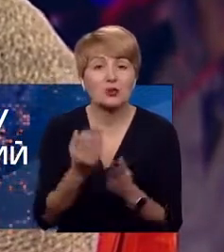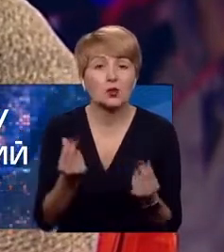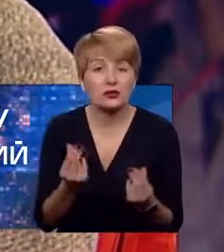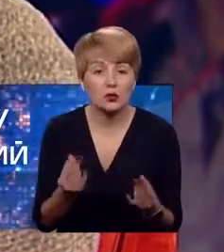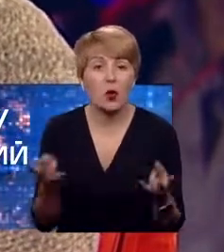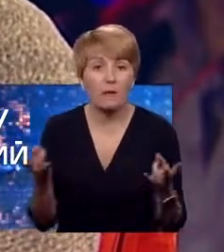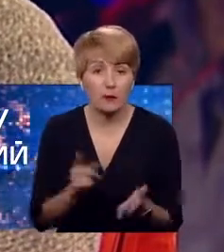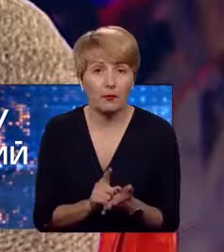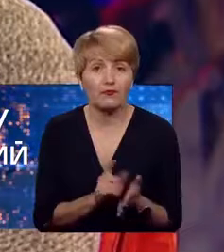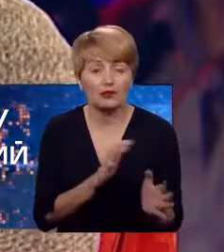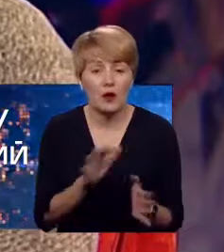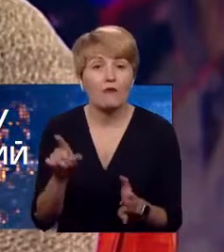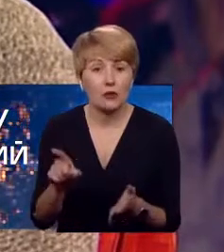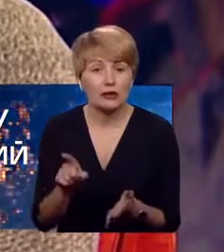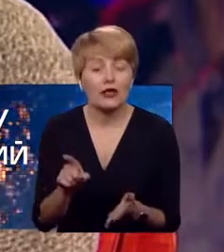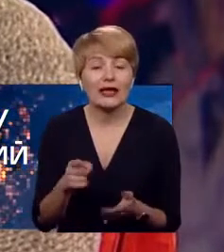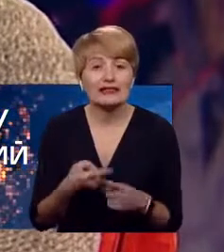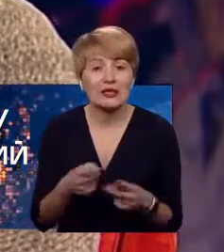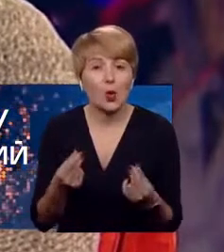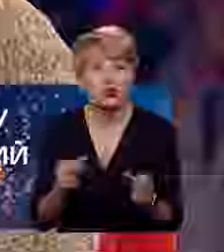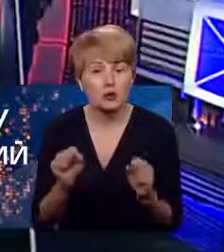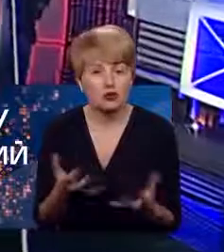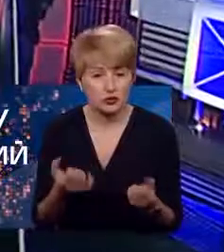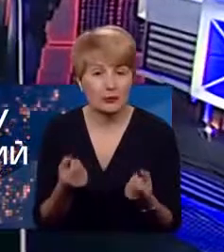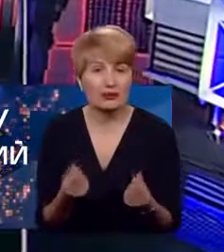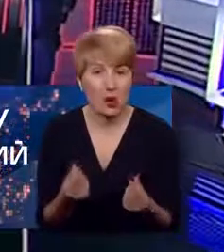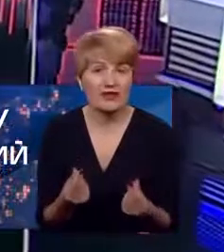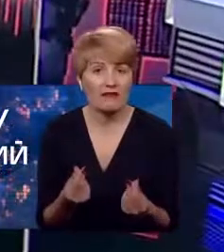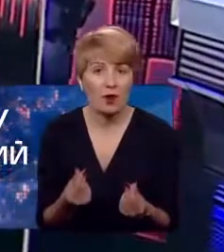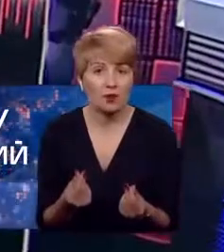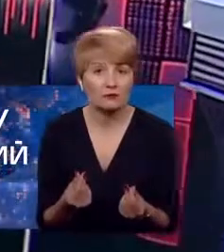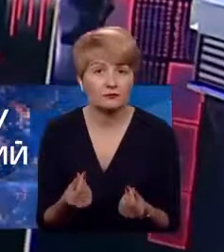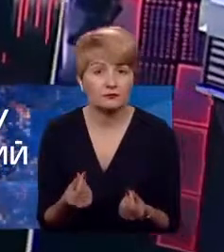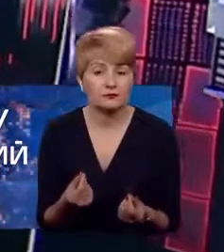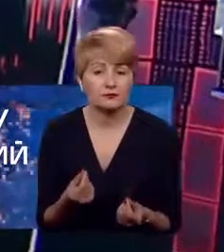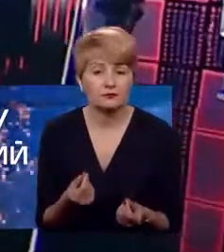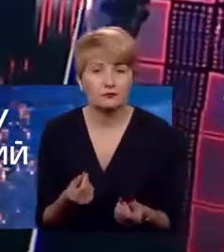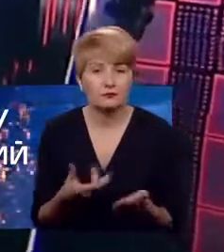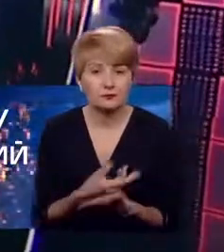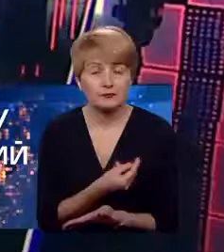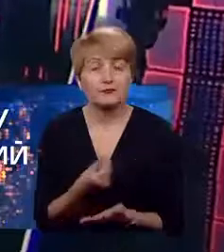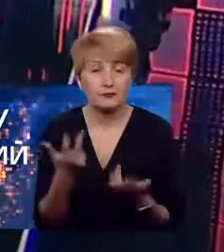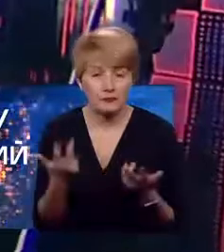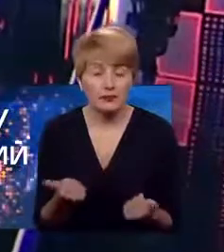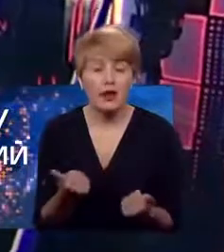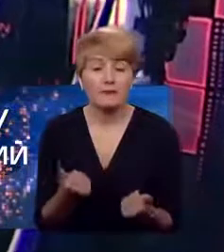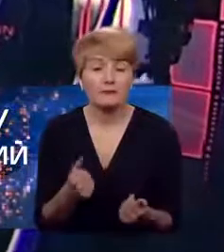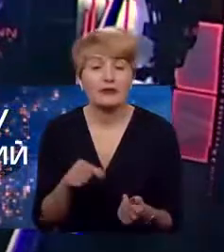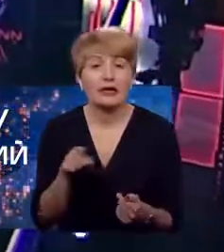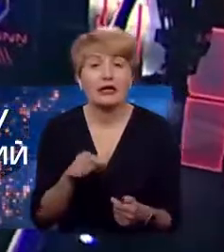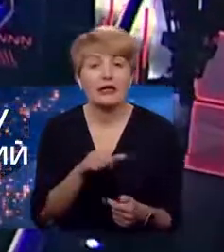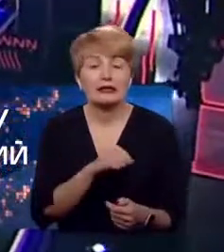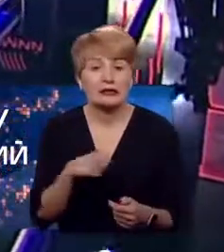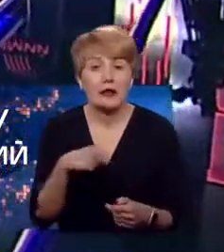мало забезпечені, вони по великому рахунку ці кошти можуть отримати готівкою. Саме так. Більш того, саме цікаве те, що одним з ефектів